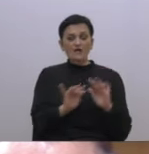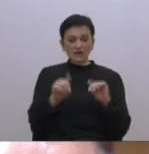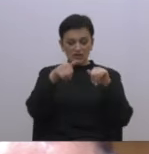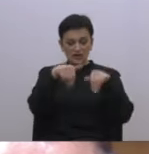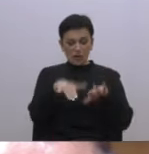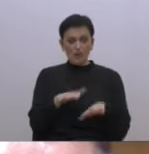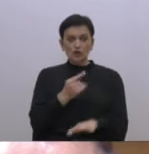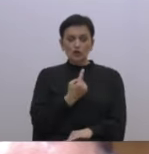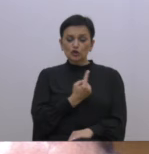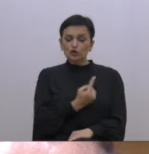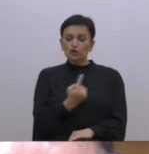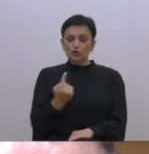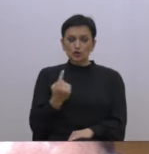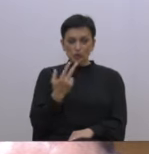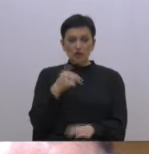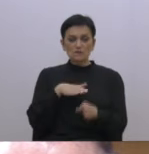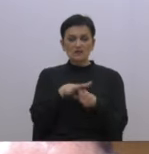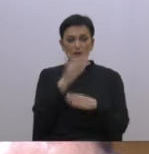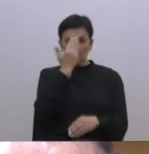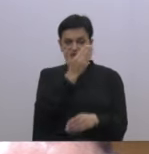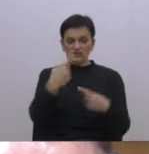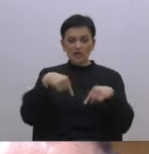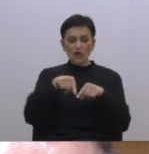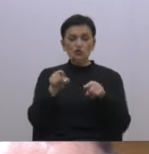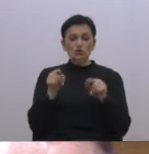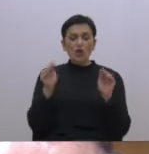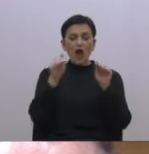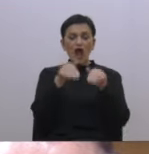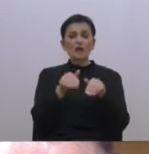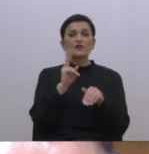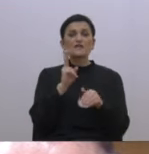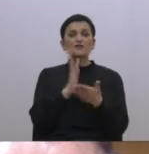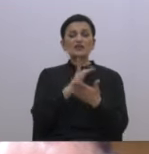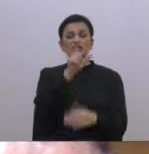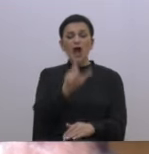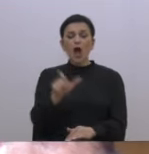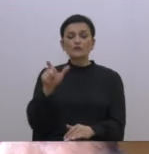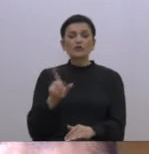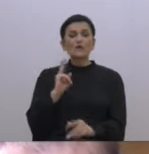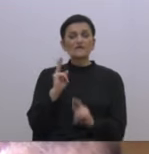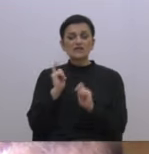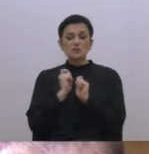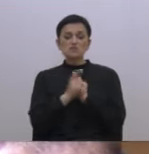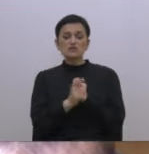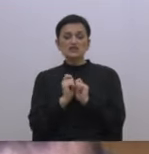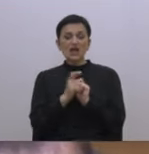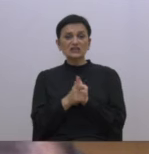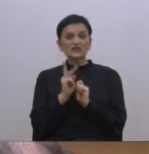რომელიც თითოეულს და მთელ საზოგადოებას ეხება. ვინ არიან ეს აქტორები და ვისგან ფინანსდებიან